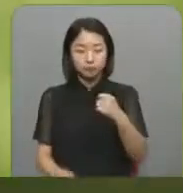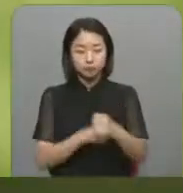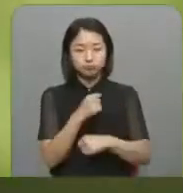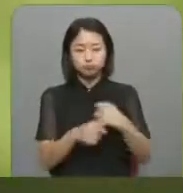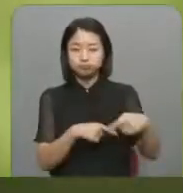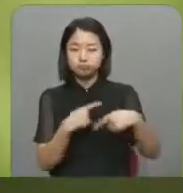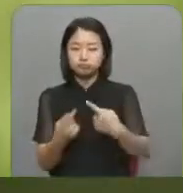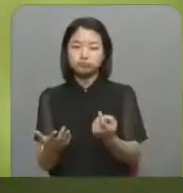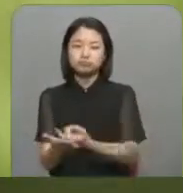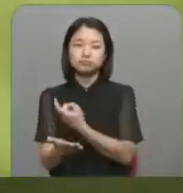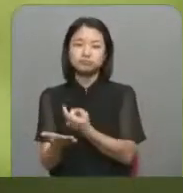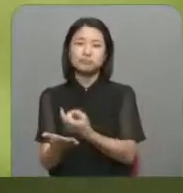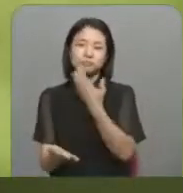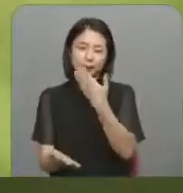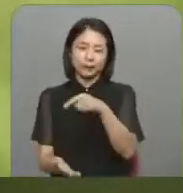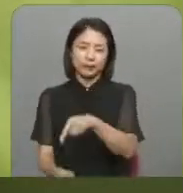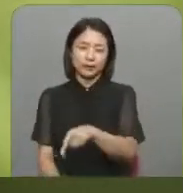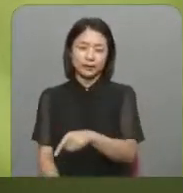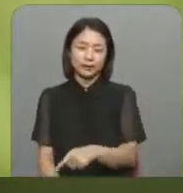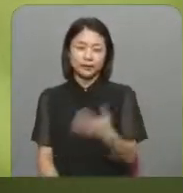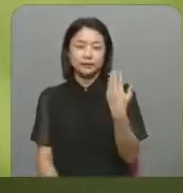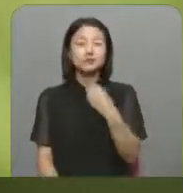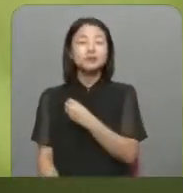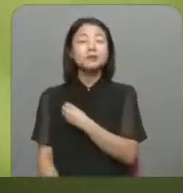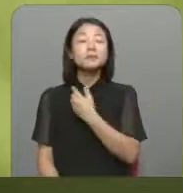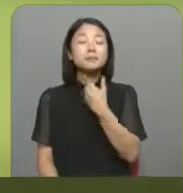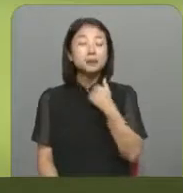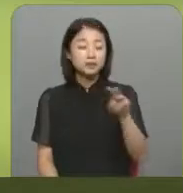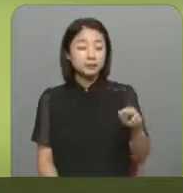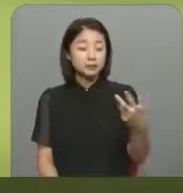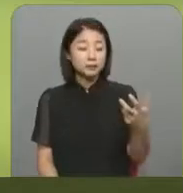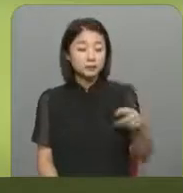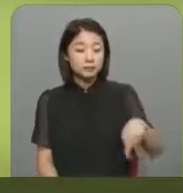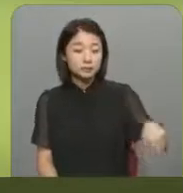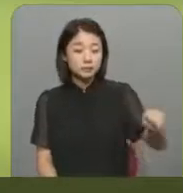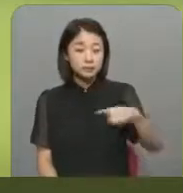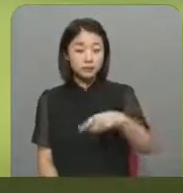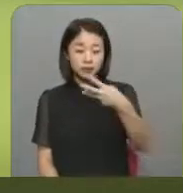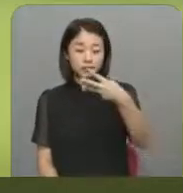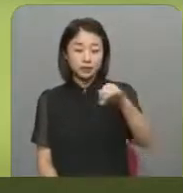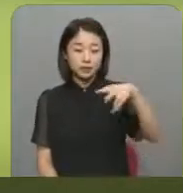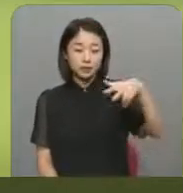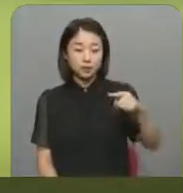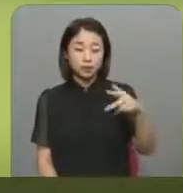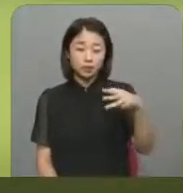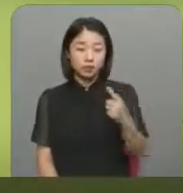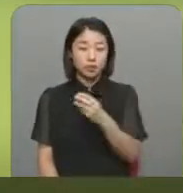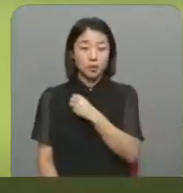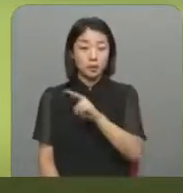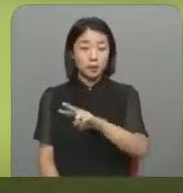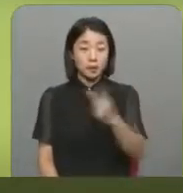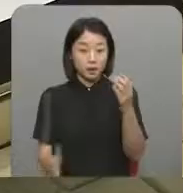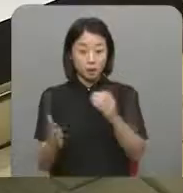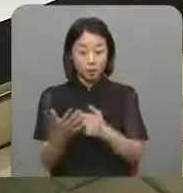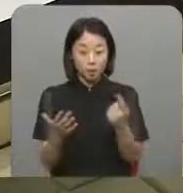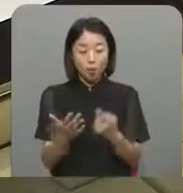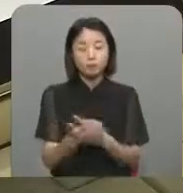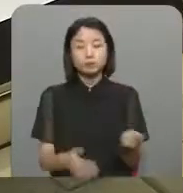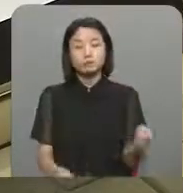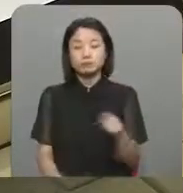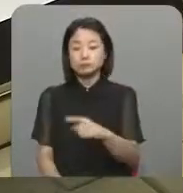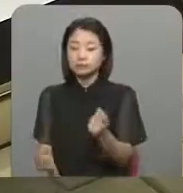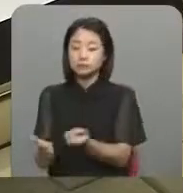전환했습니다. 이 과정에서 기존 회원 370여 명은 리조트 회원으로 신분을 바꿔 골프장을 이용하고